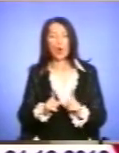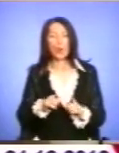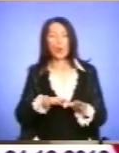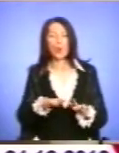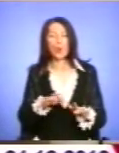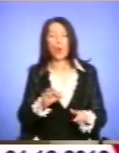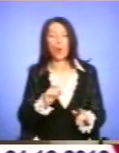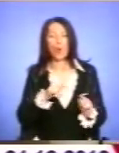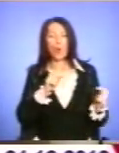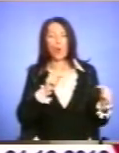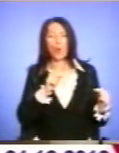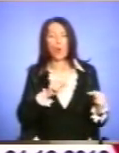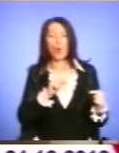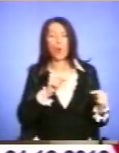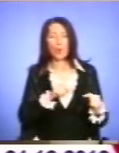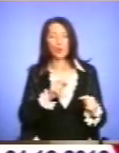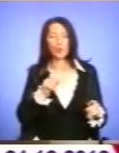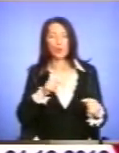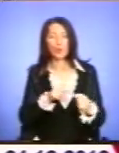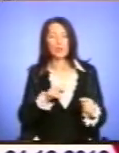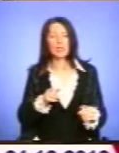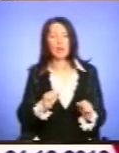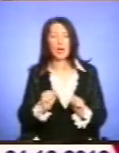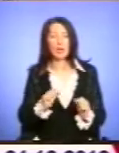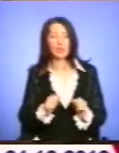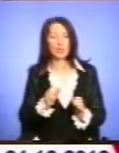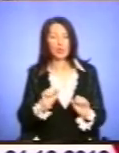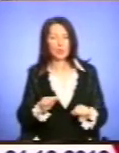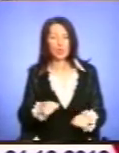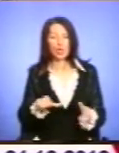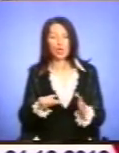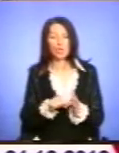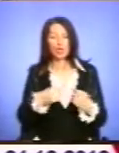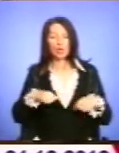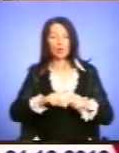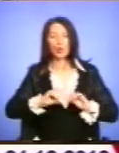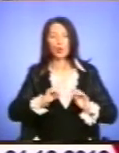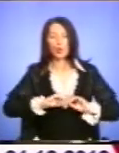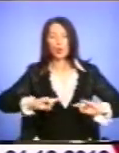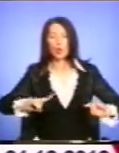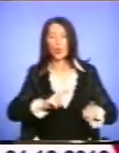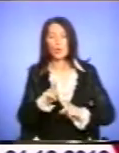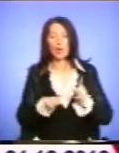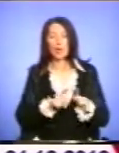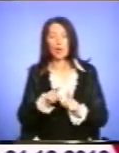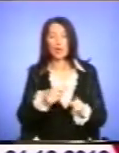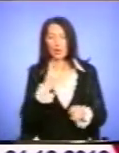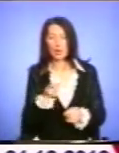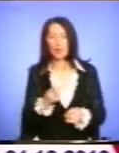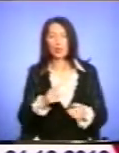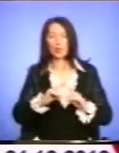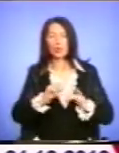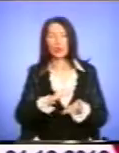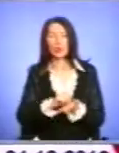проти тоталітарної комуністичної влади. Учасники круглого столу переглянули документальний фільм, присвячений життю та